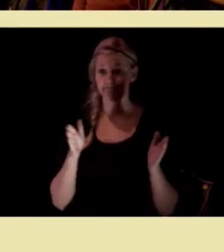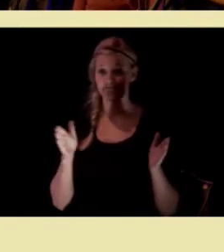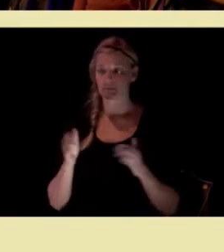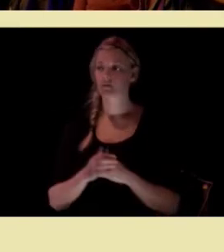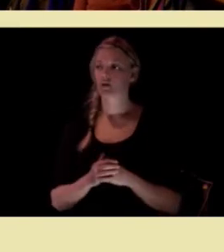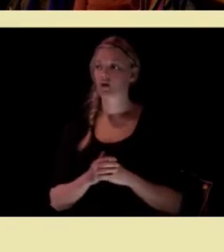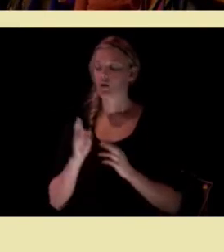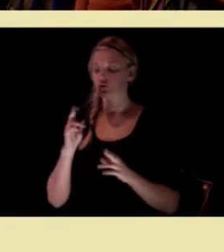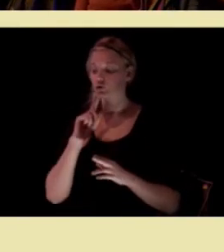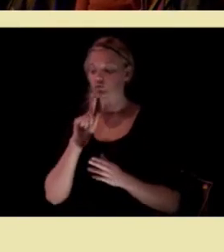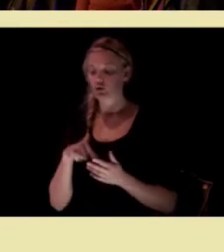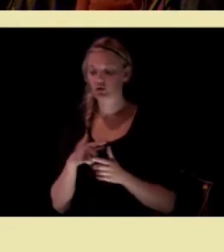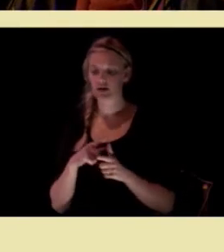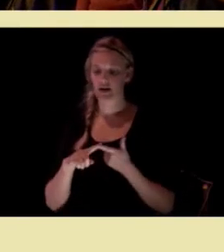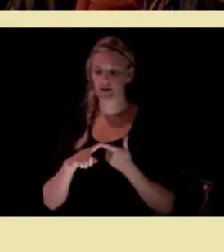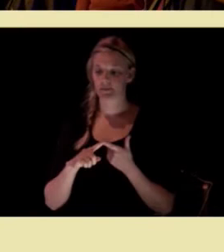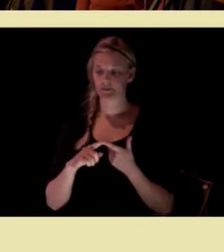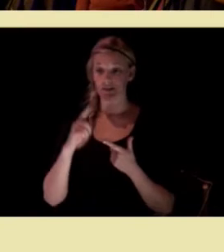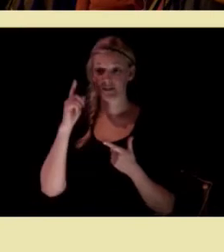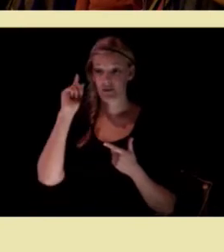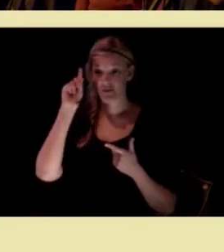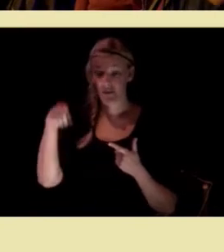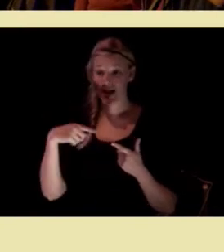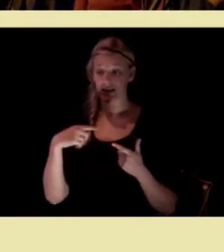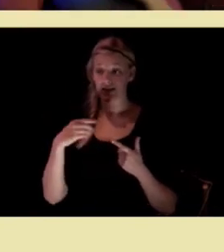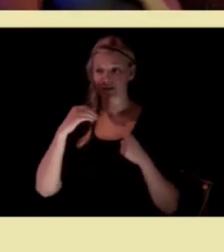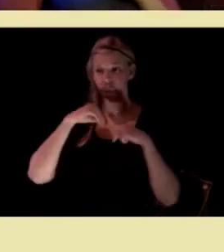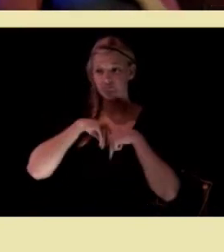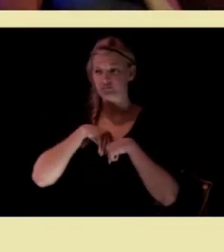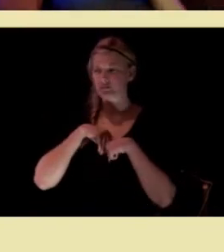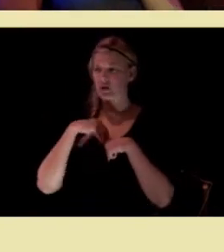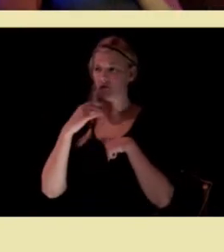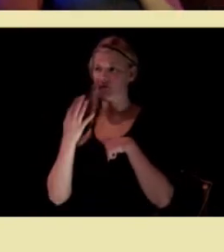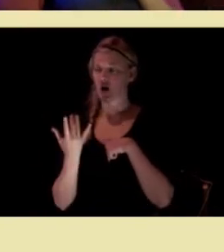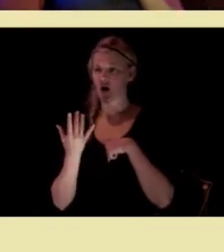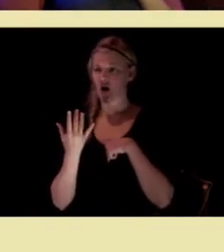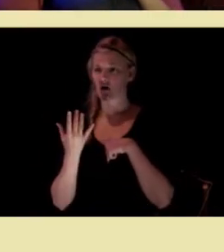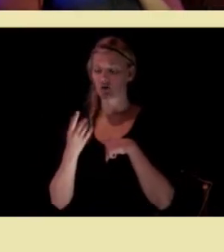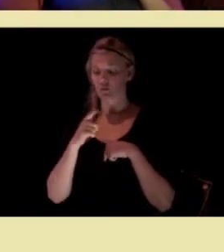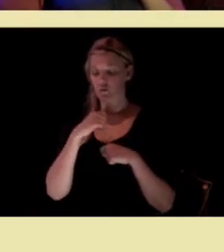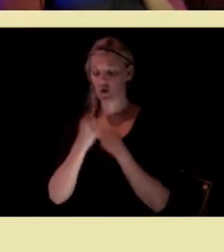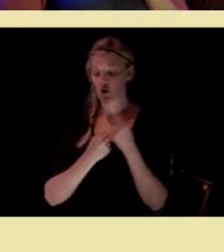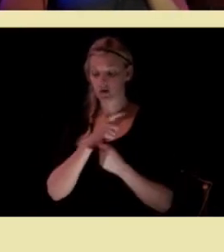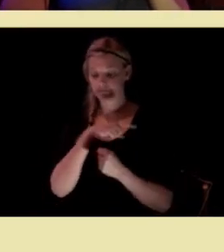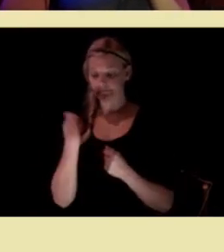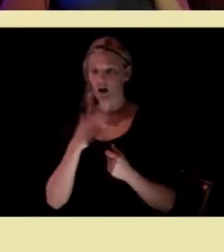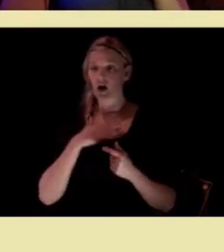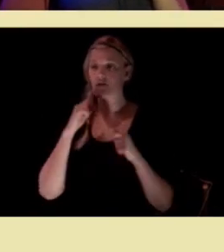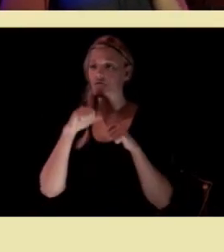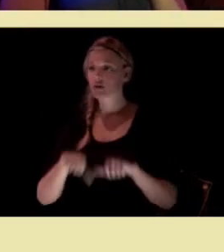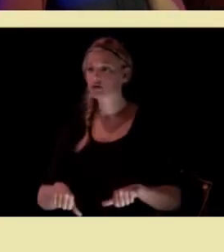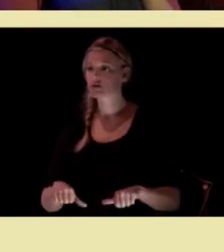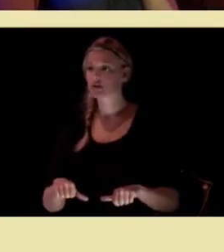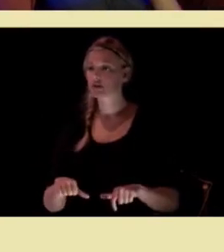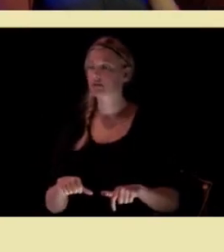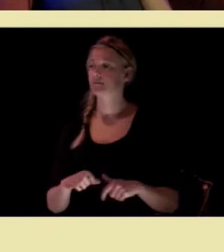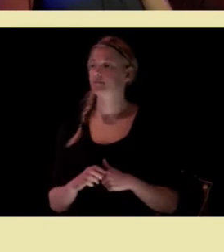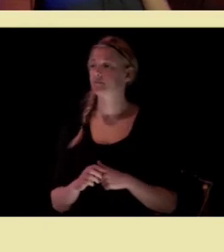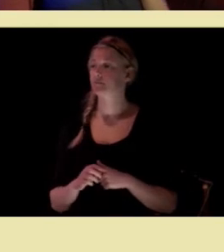Og så spurte vi om vi vet innerst inne hva som gjør at vi har det vanskelig. Og det